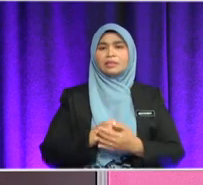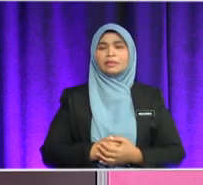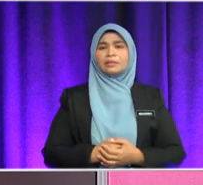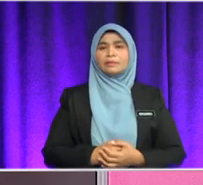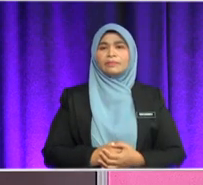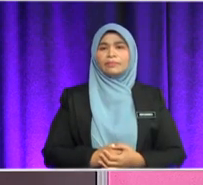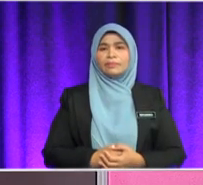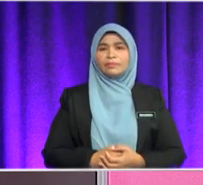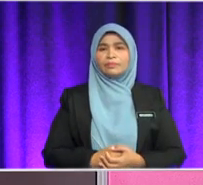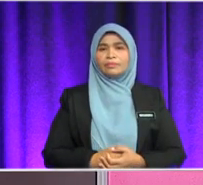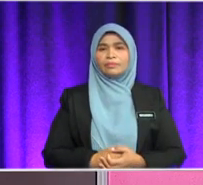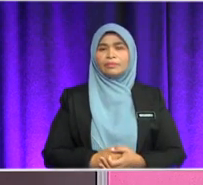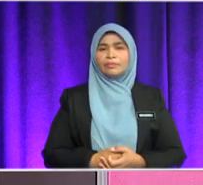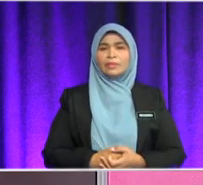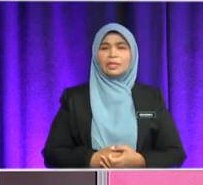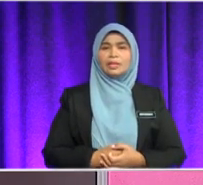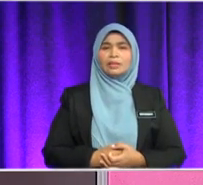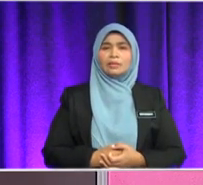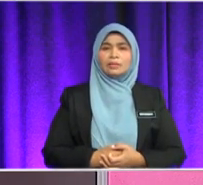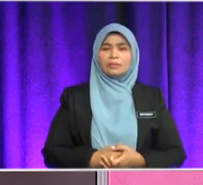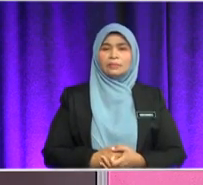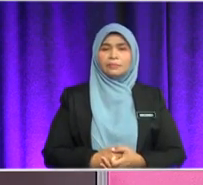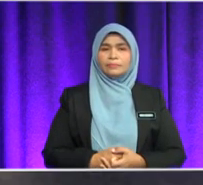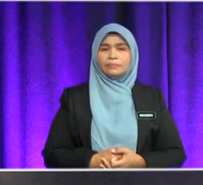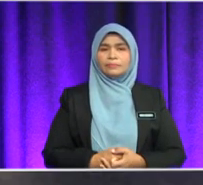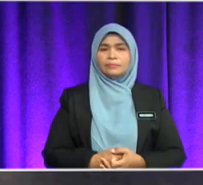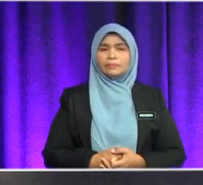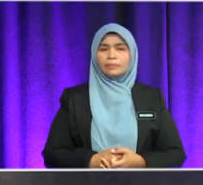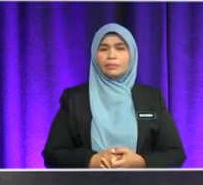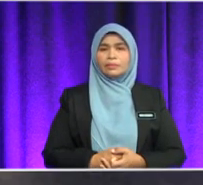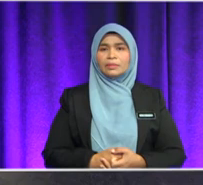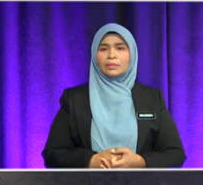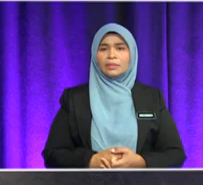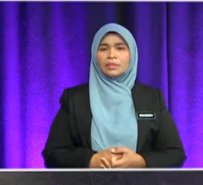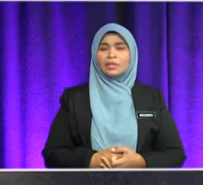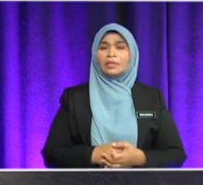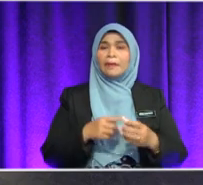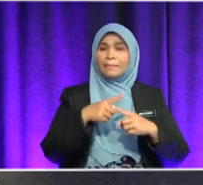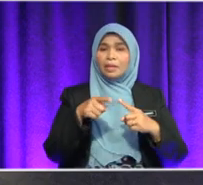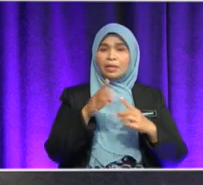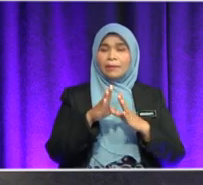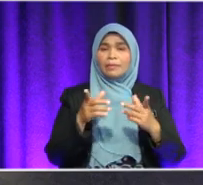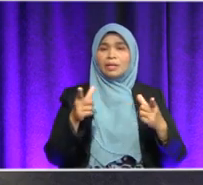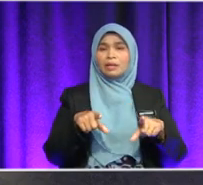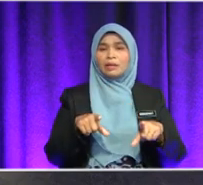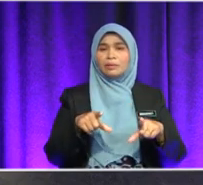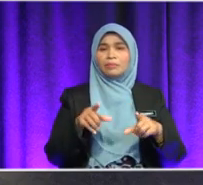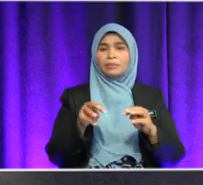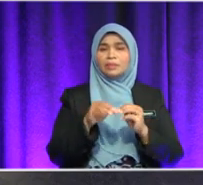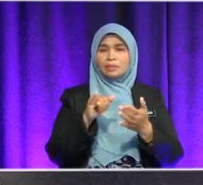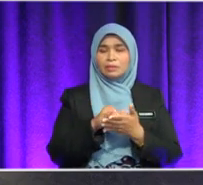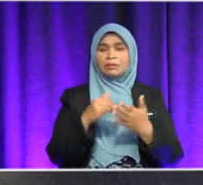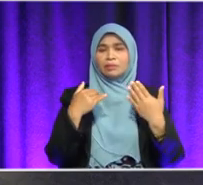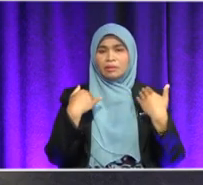adalah syarat-syarat yang boleh membatalkan iman dan apabila berlaku bacaan kita dicari dia ya